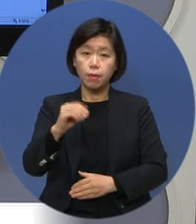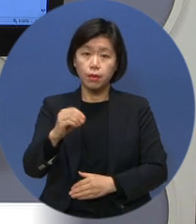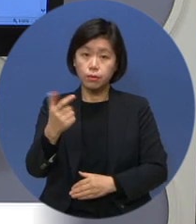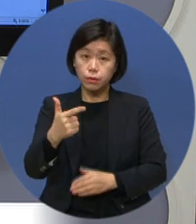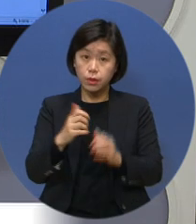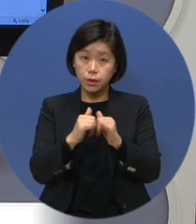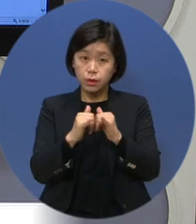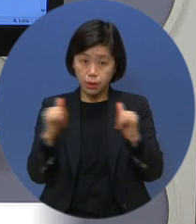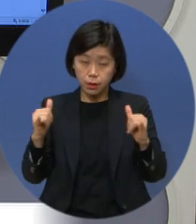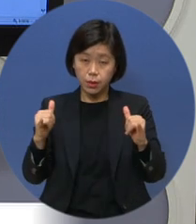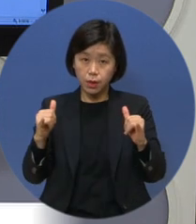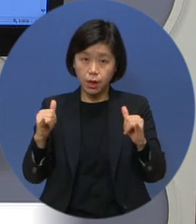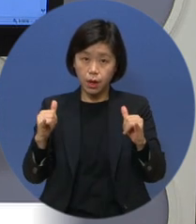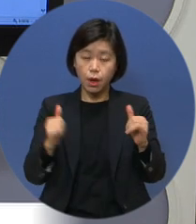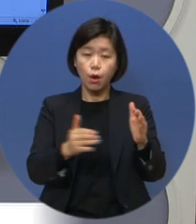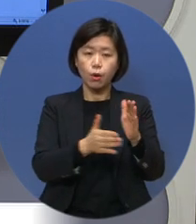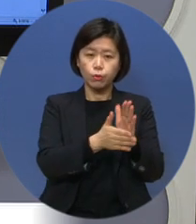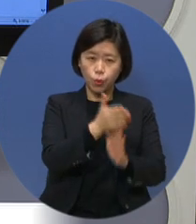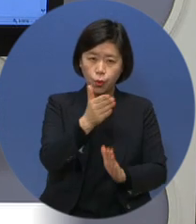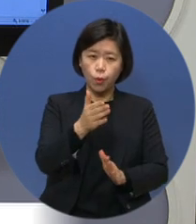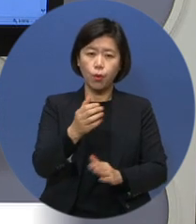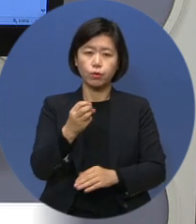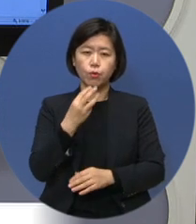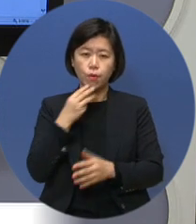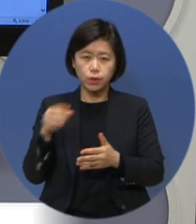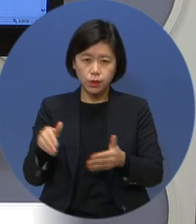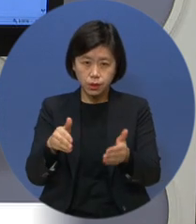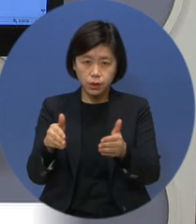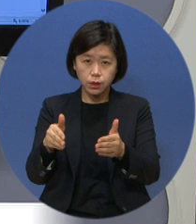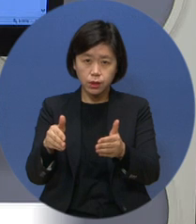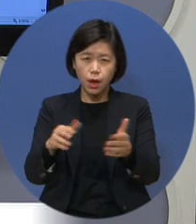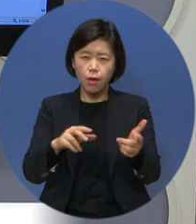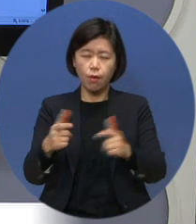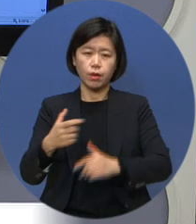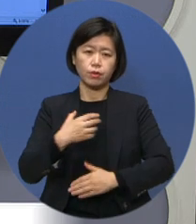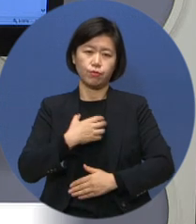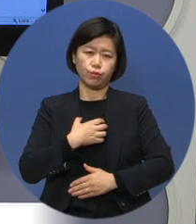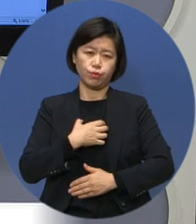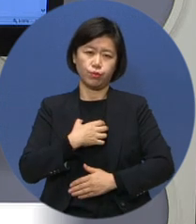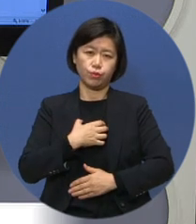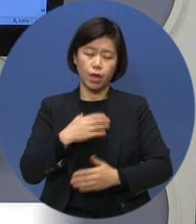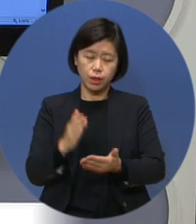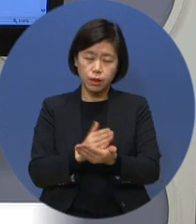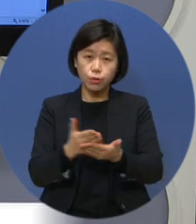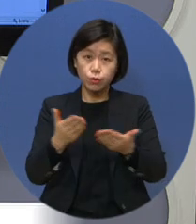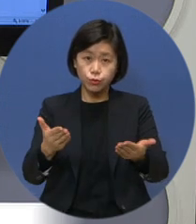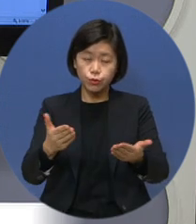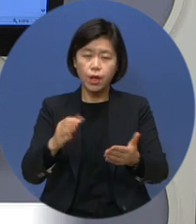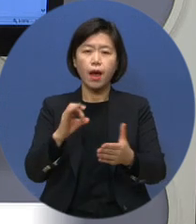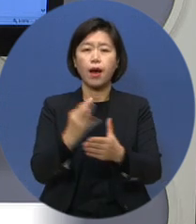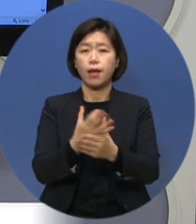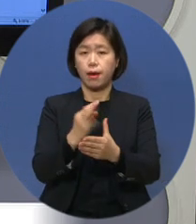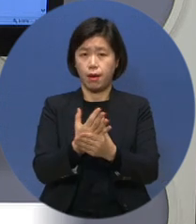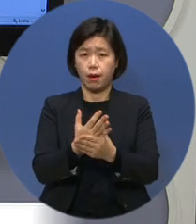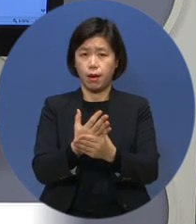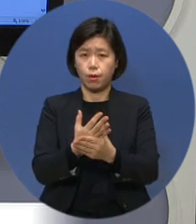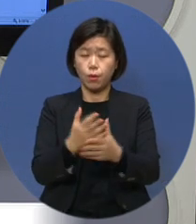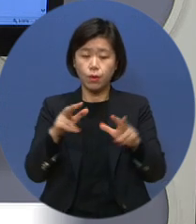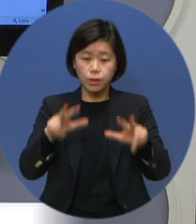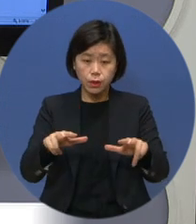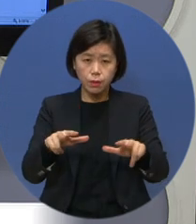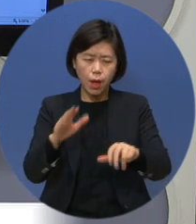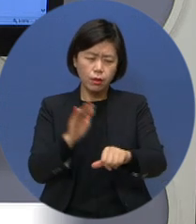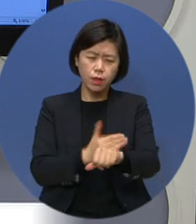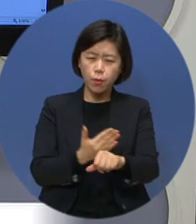도 및 시 에 재난 기본소득 15만 원을 지급한 안양시 도 현재 잘 묻지 급 된 사례를 조사